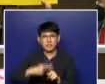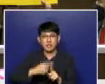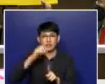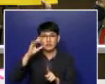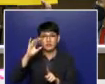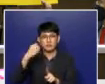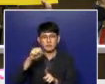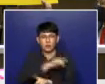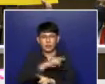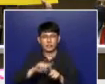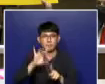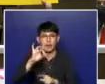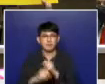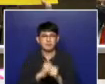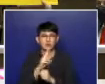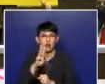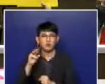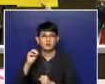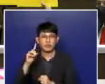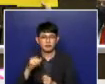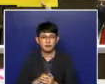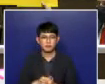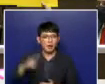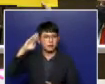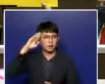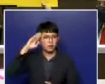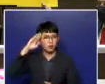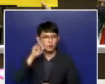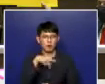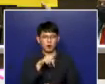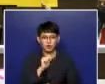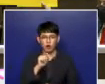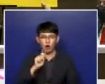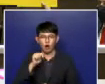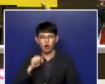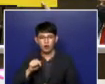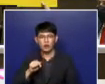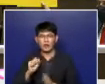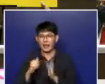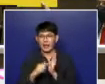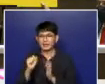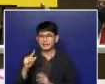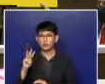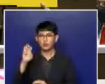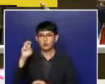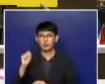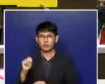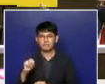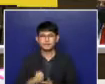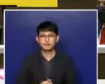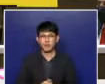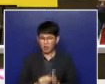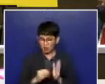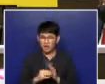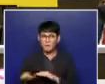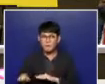ต่อถึงอ่อนนุปั๊บเนี่ยก็มาต่ออีกข้างหนึ่งก็คือจากสะพานสมเด็จพระเจ้าตักถึงที่ดรพิจิตรทำไว้แล้วน่ะก็ต่อไปถึงวง